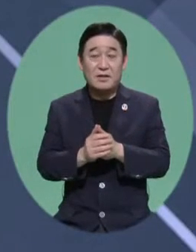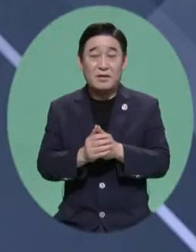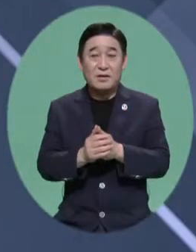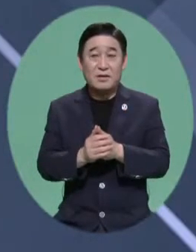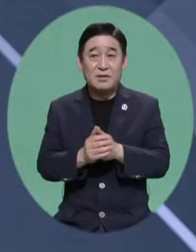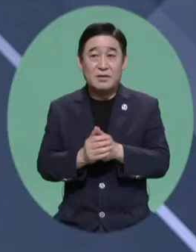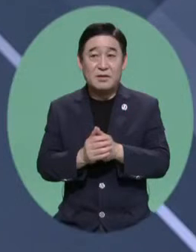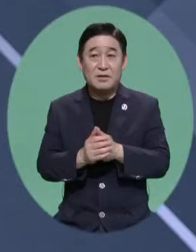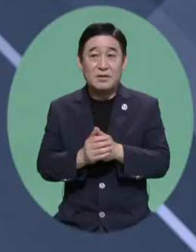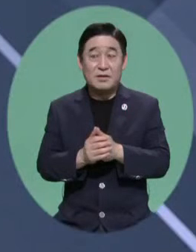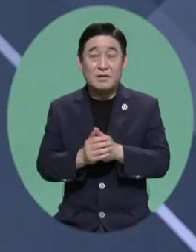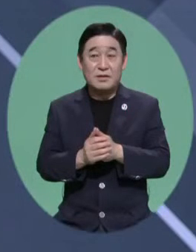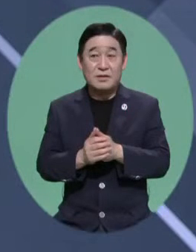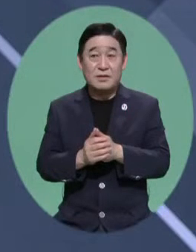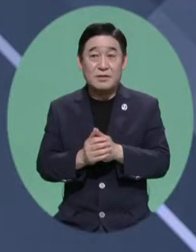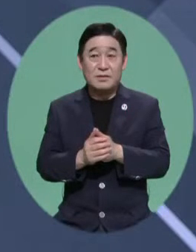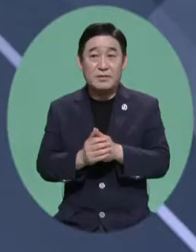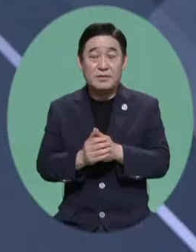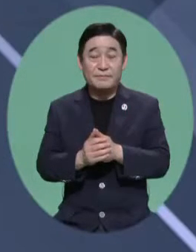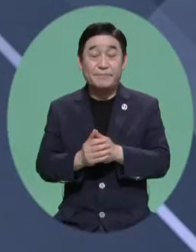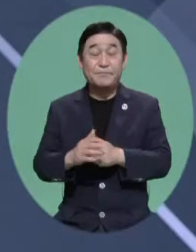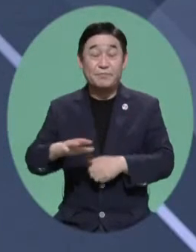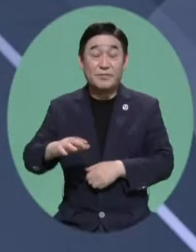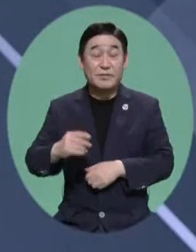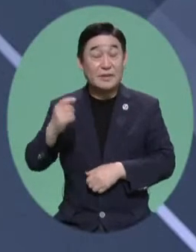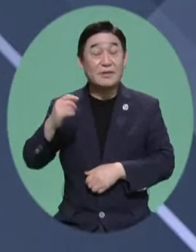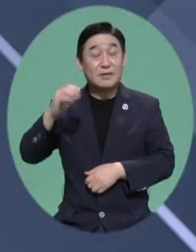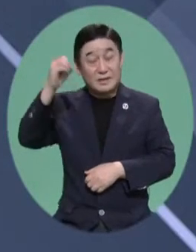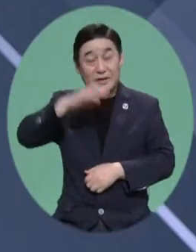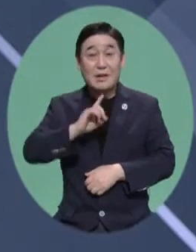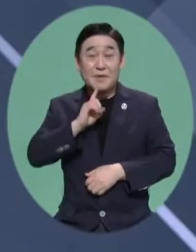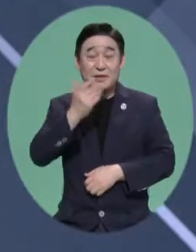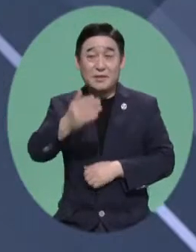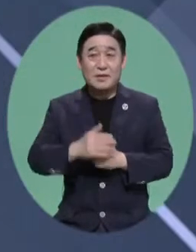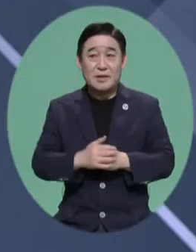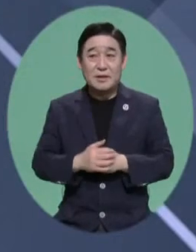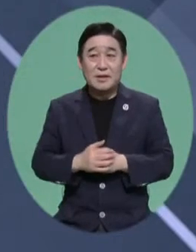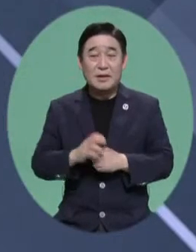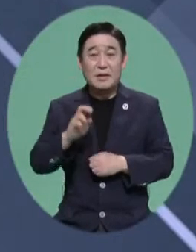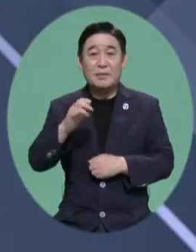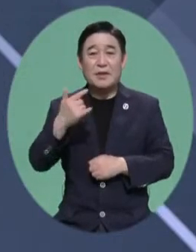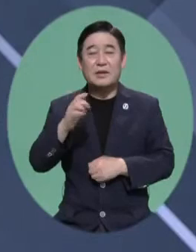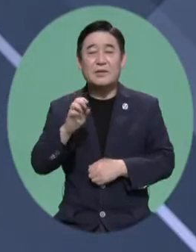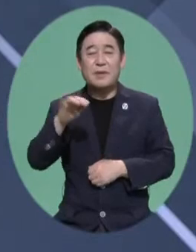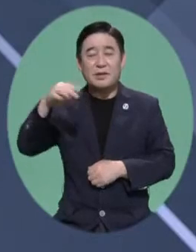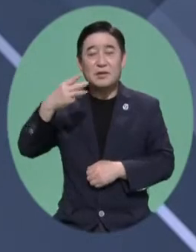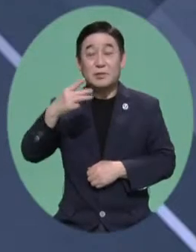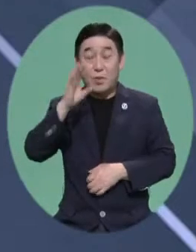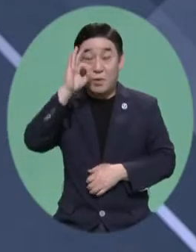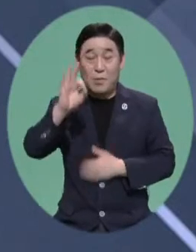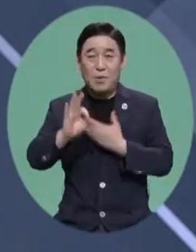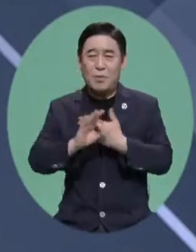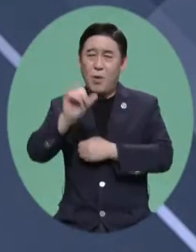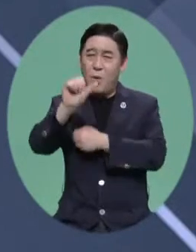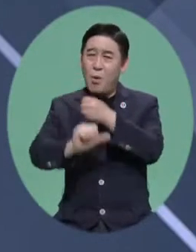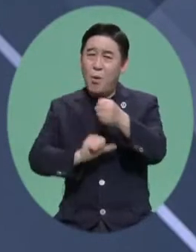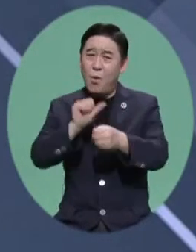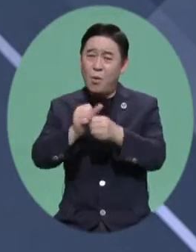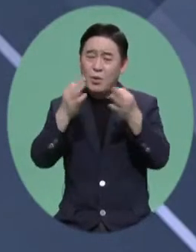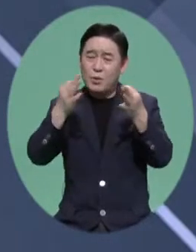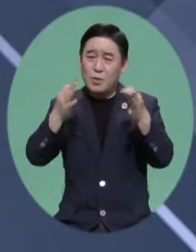이야기 하려던 내용 이야기하겠습니다 어 제가 매니페스토 를 보니까 말씀대로 원형 다니